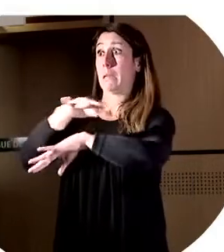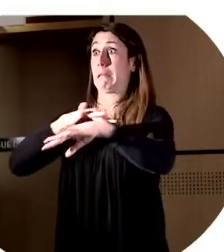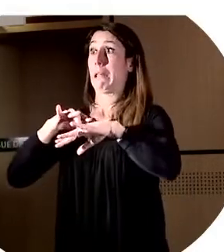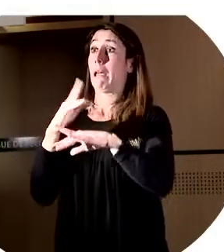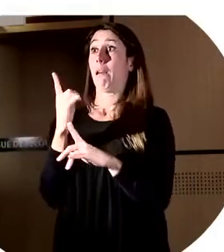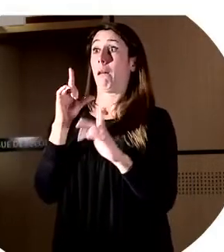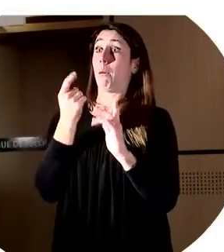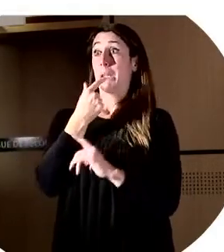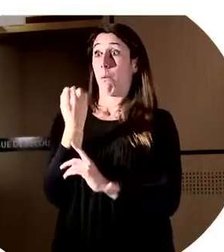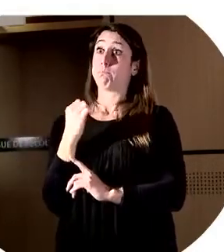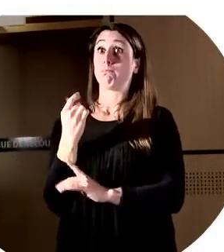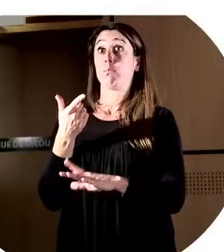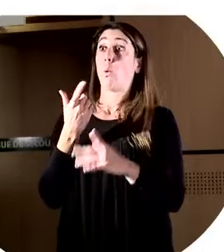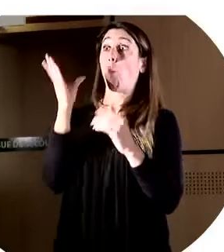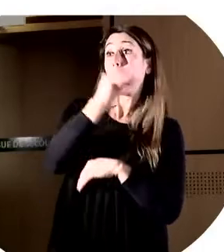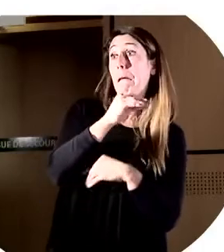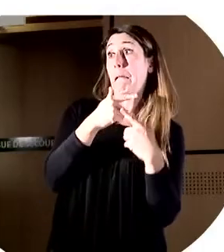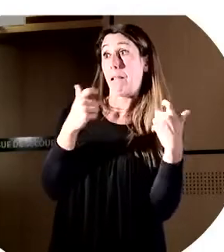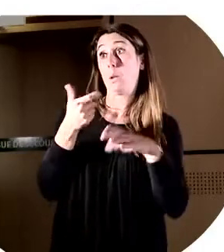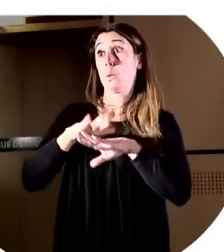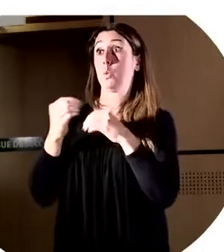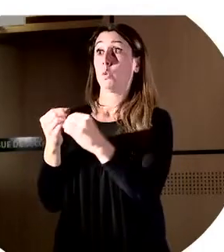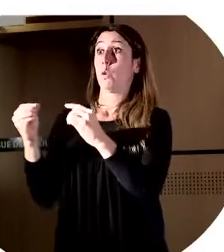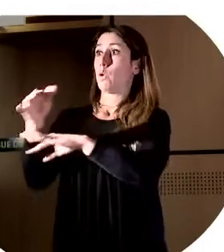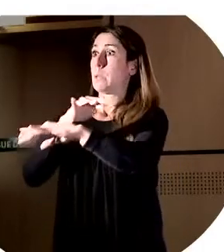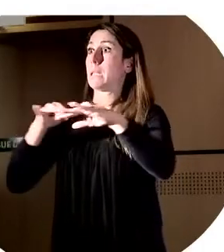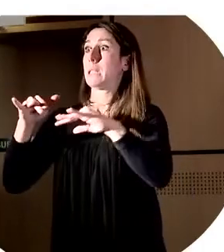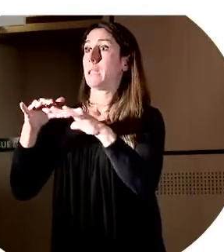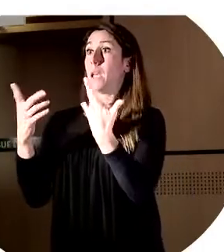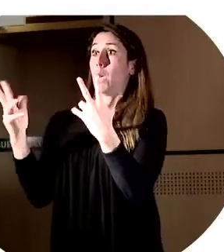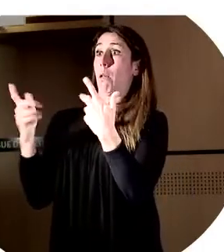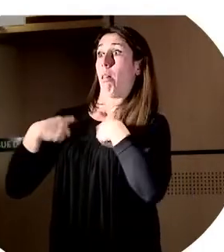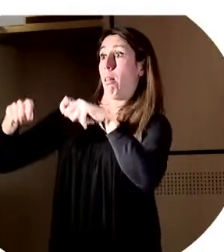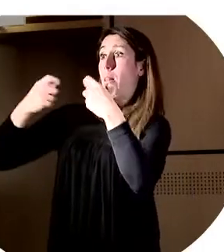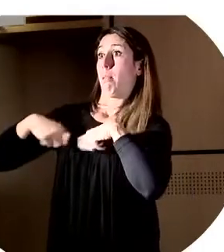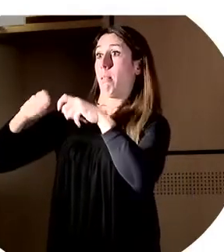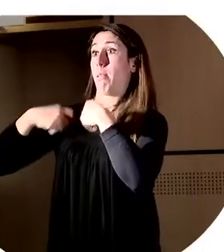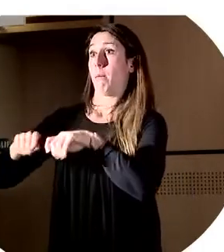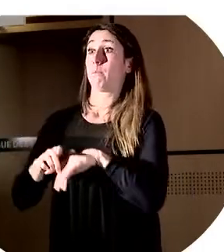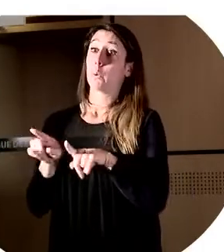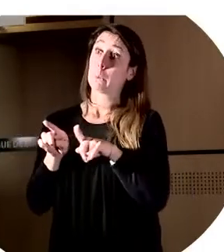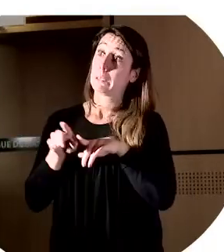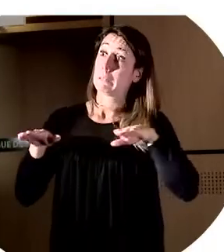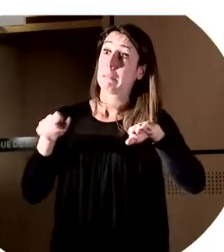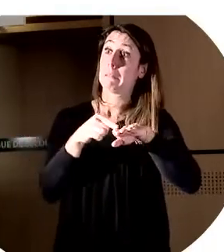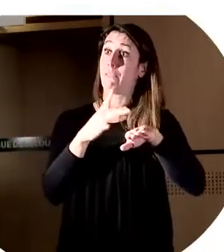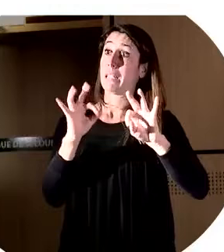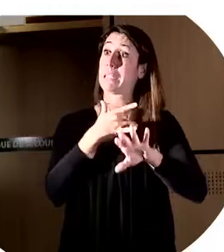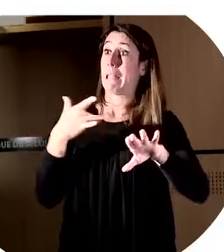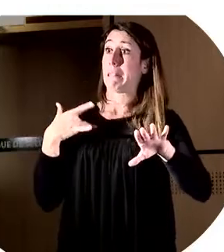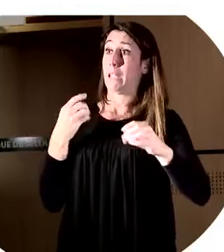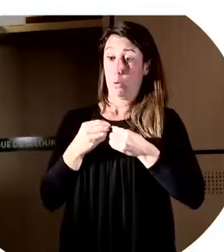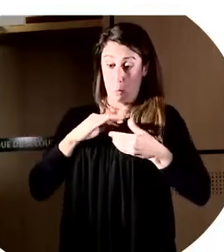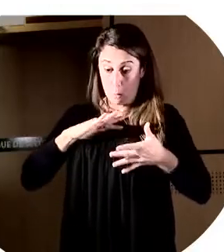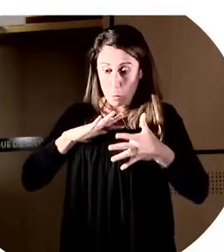notamment un coût en termes de complications médicales. Et j'ai trouvé sur Internet un certain nombre de chiffres qui